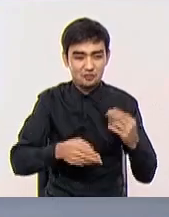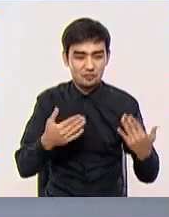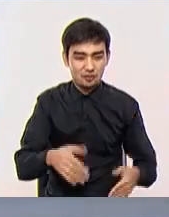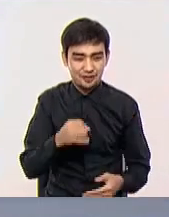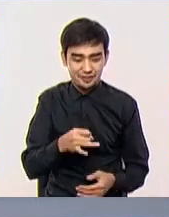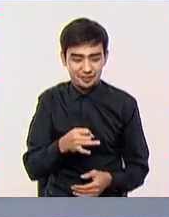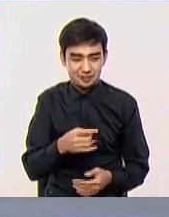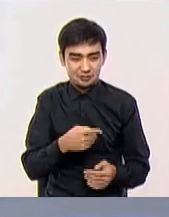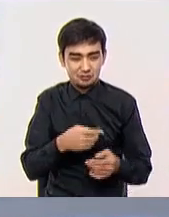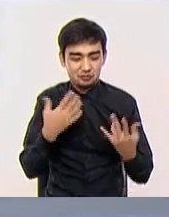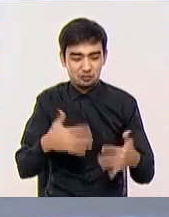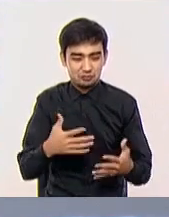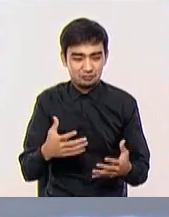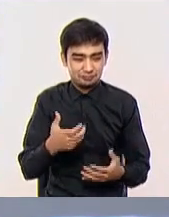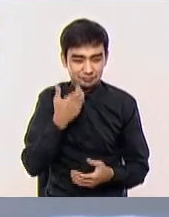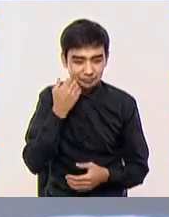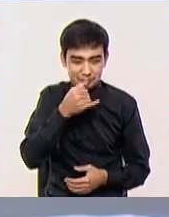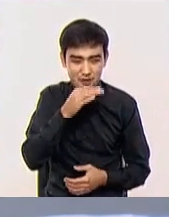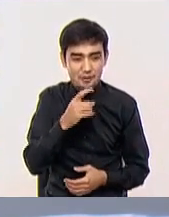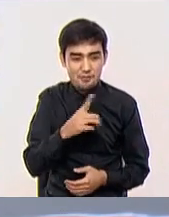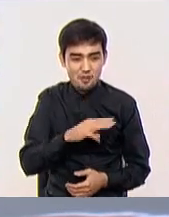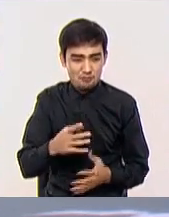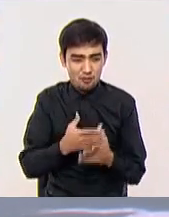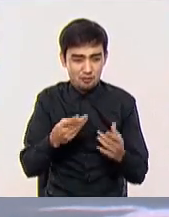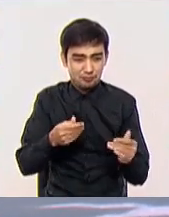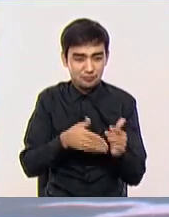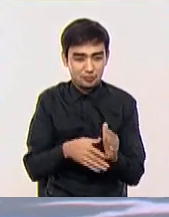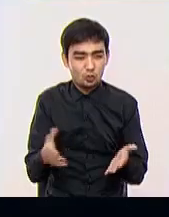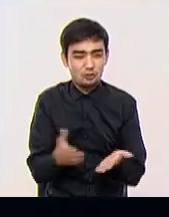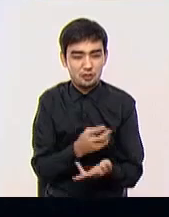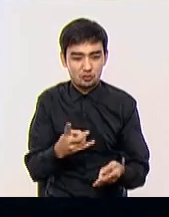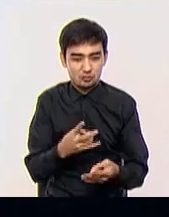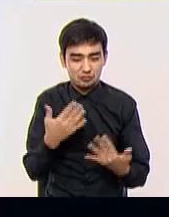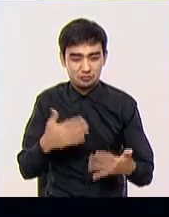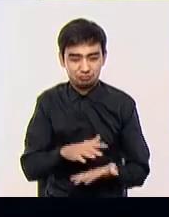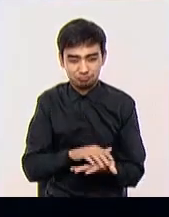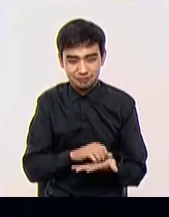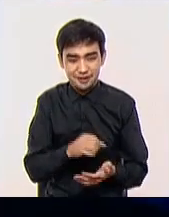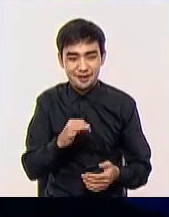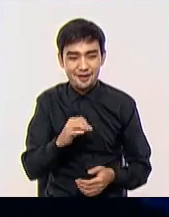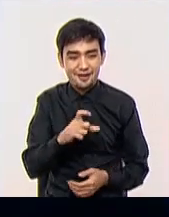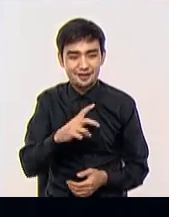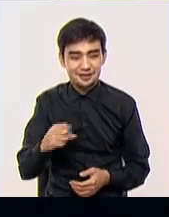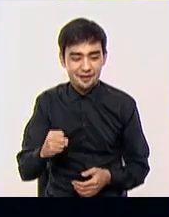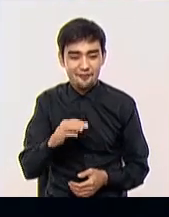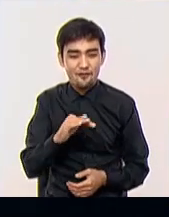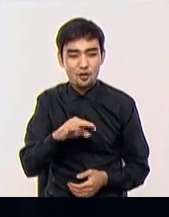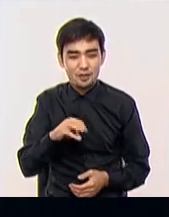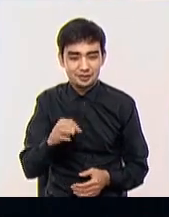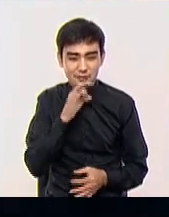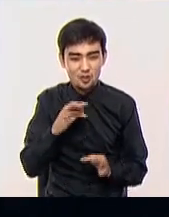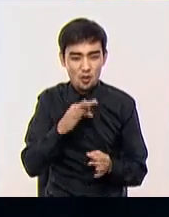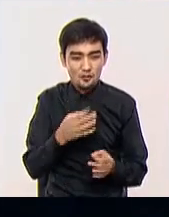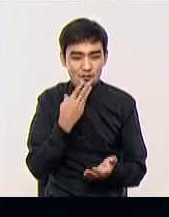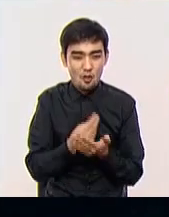пайдаға жарамсыз. Енді миллиондарға алынған дәрі жойылуы керек. Ал ЕСқа фармацияның дәрі-дәрмектерді өз бағасынан тым